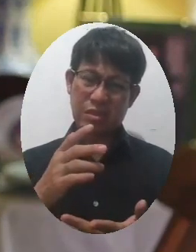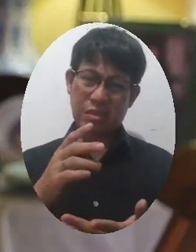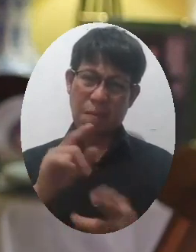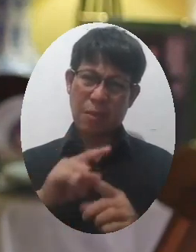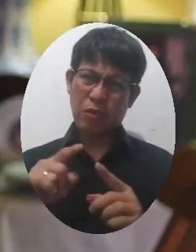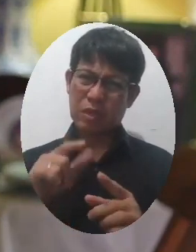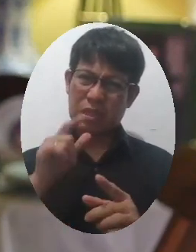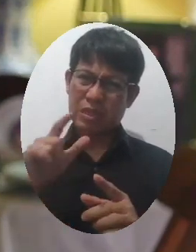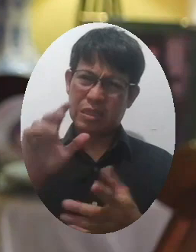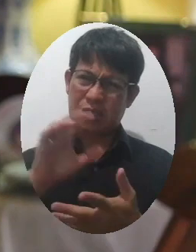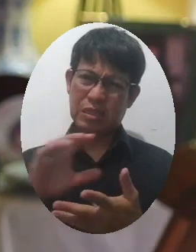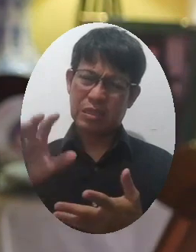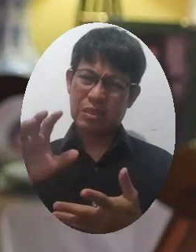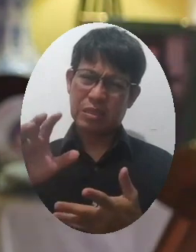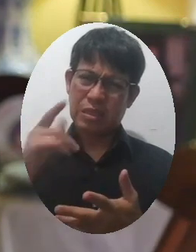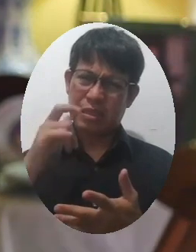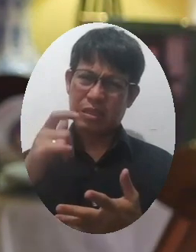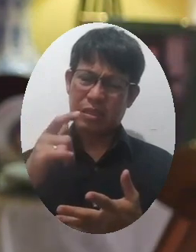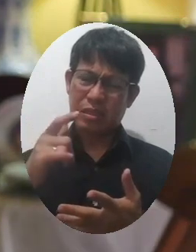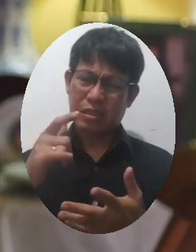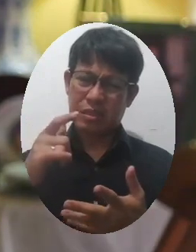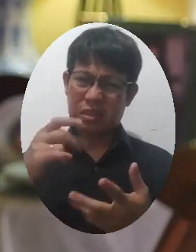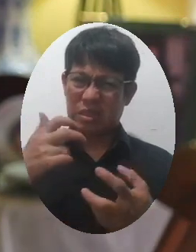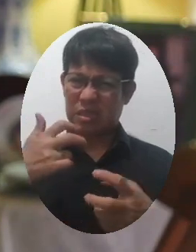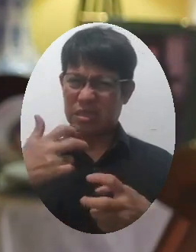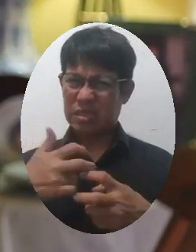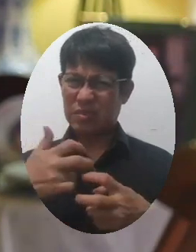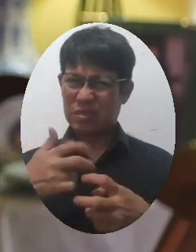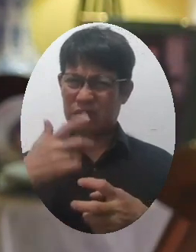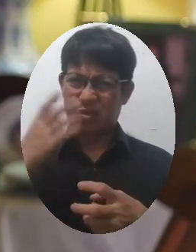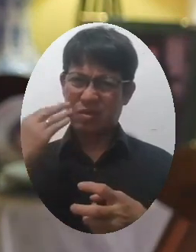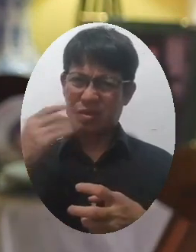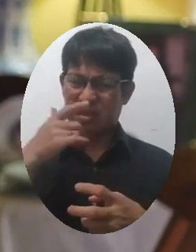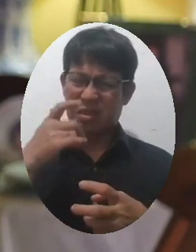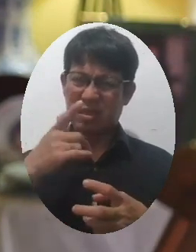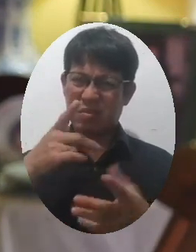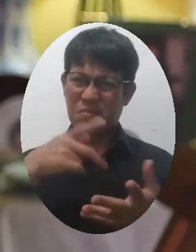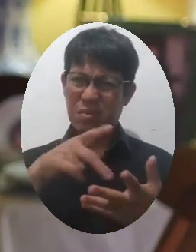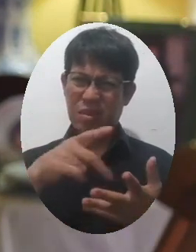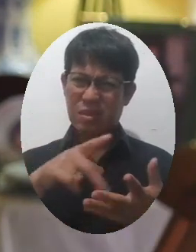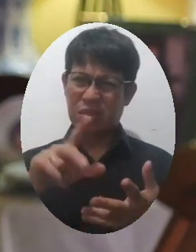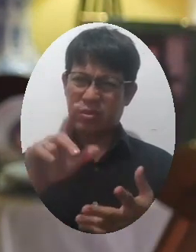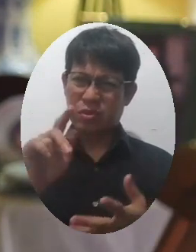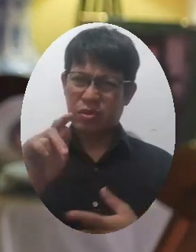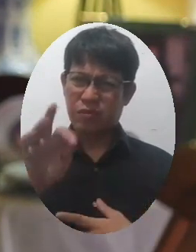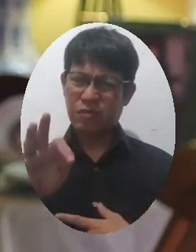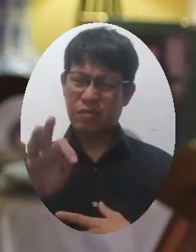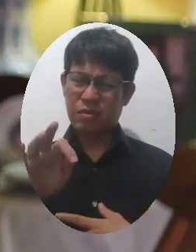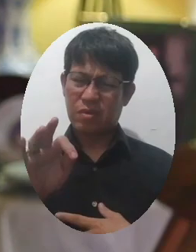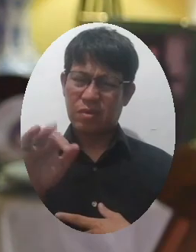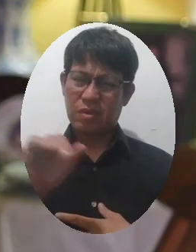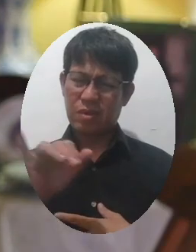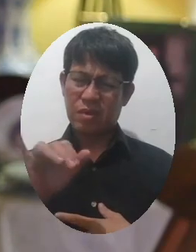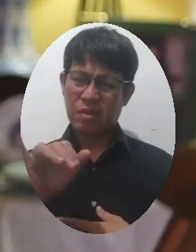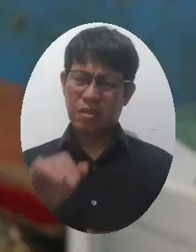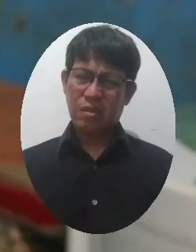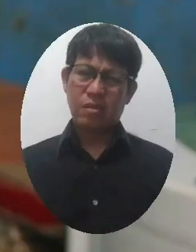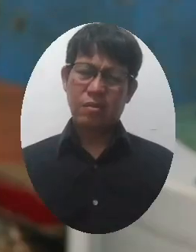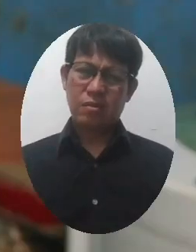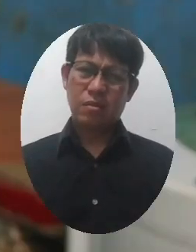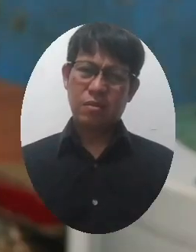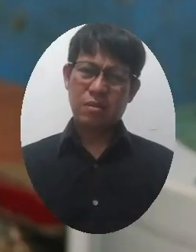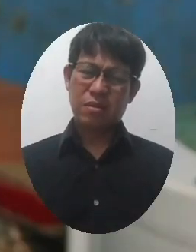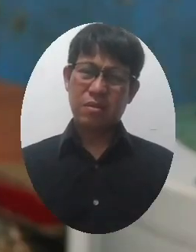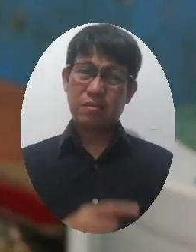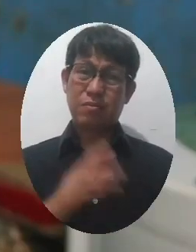siya, hindi niya nakaya at hindi nakaya rin ang magulang niya yung magmatrikula sila para sa kanyang kursong gusto.